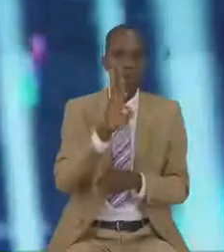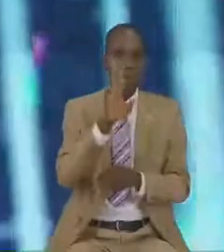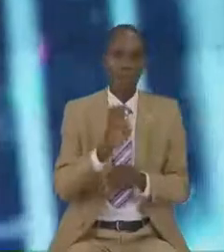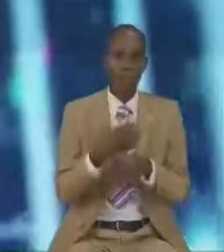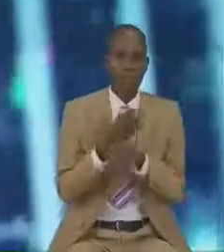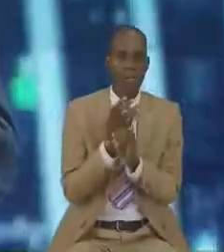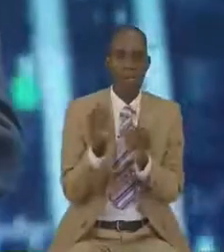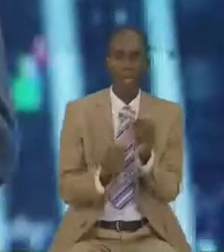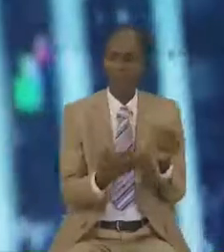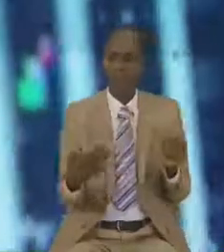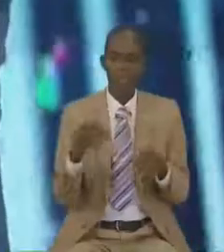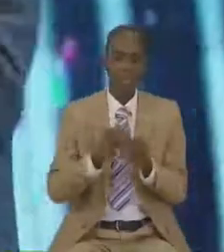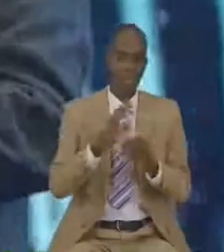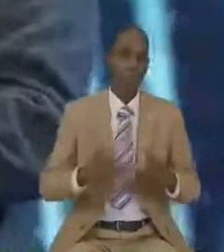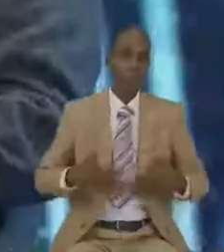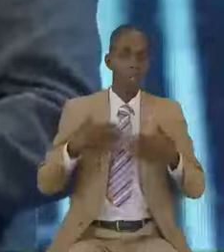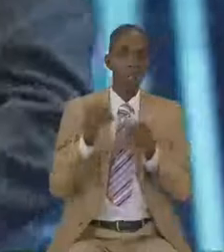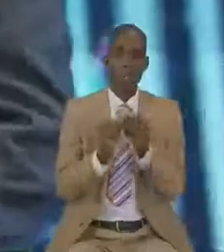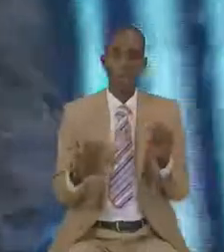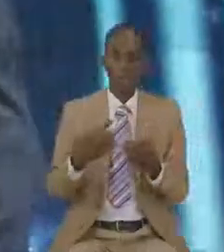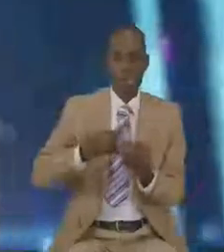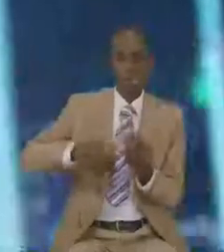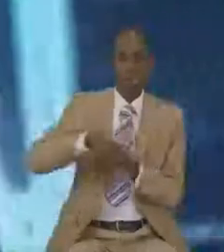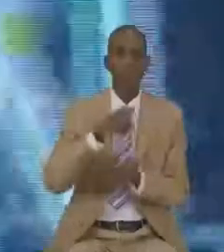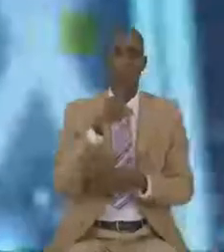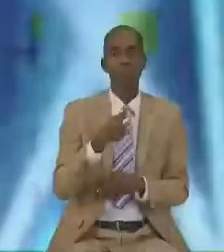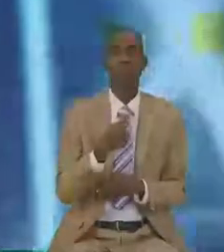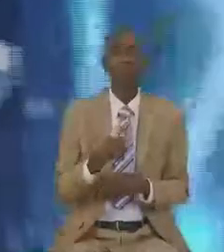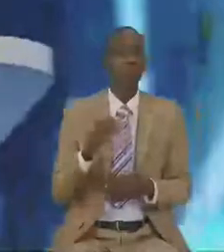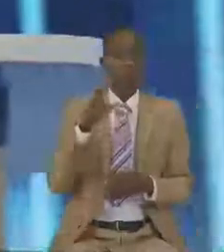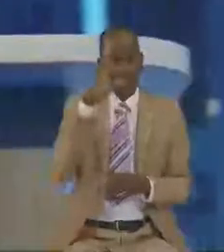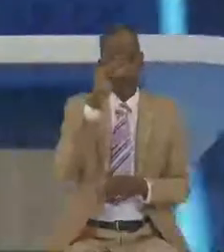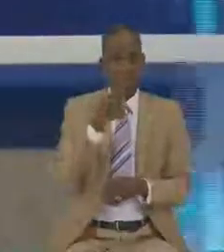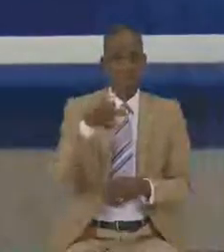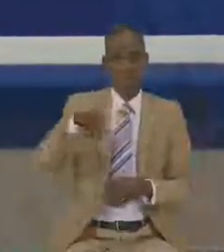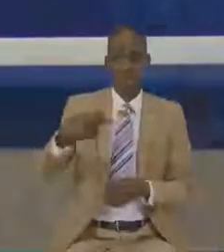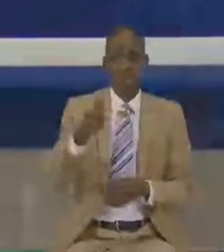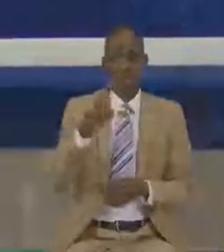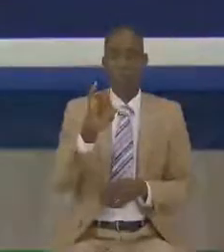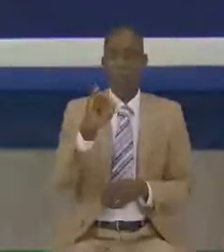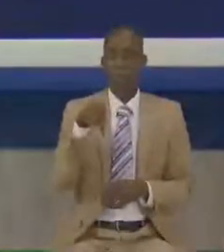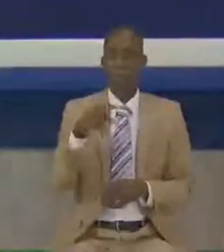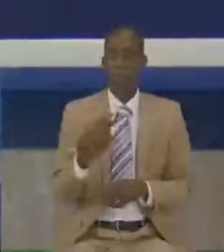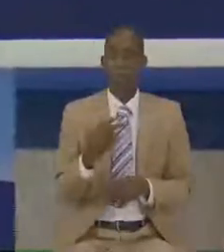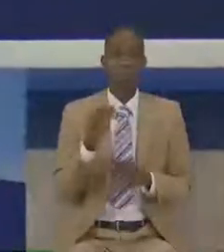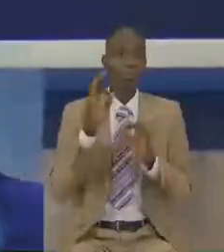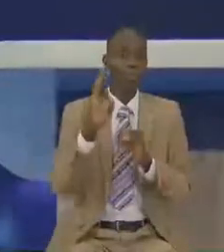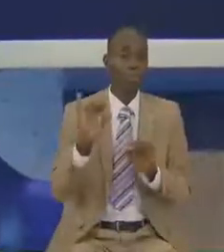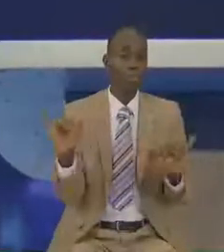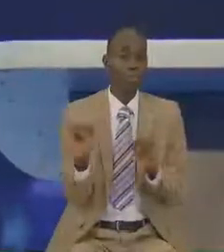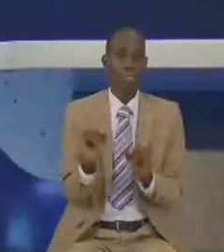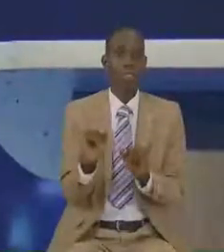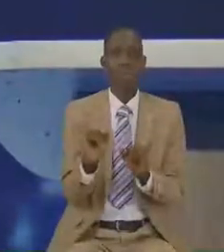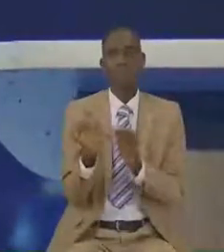recréer tout ce qui ne va pas dans ta vie, tout autour de toi. Il lui annonça la bonne nouvelle